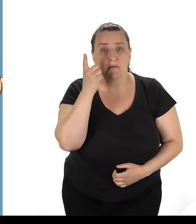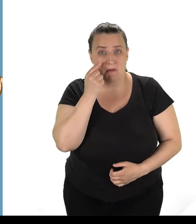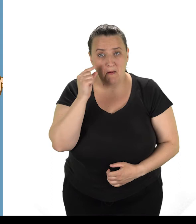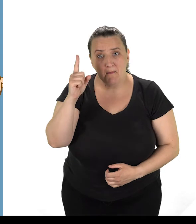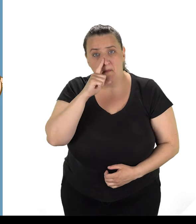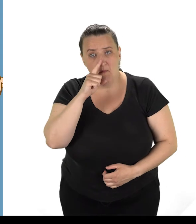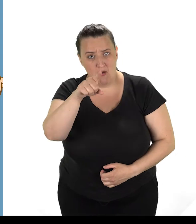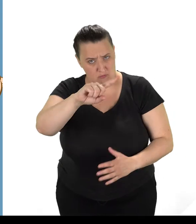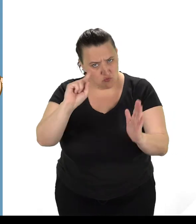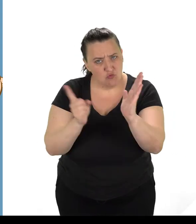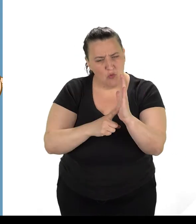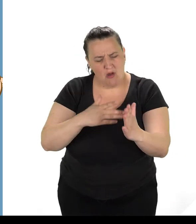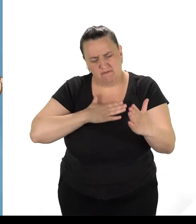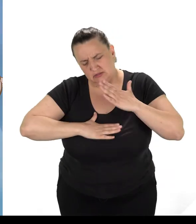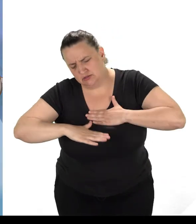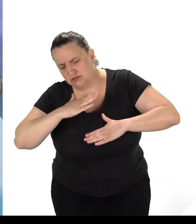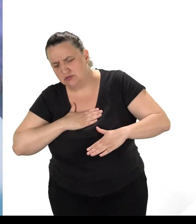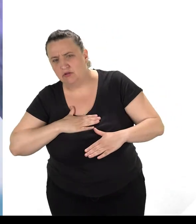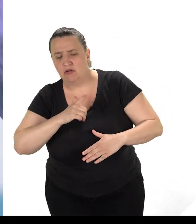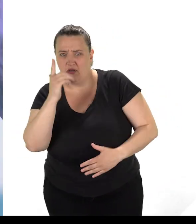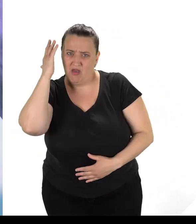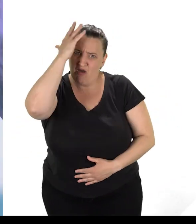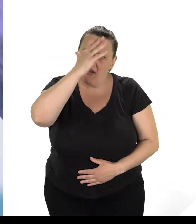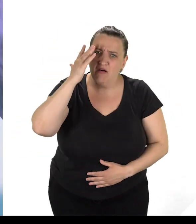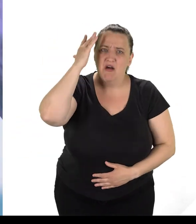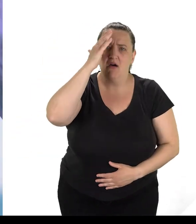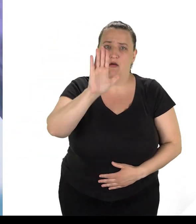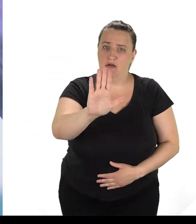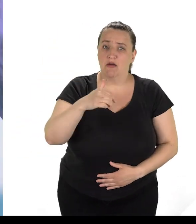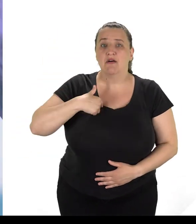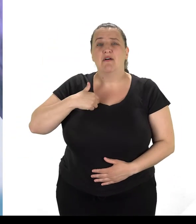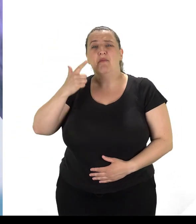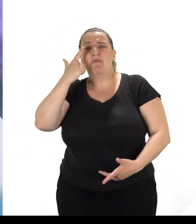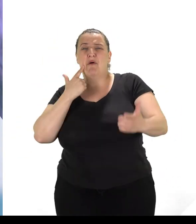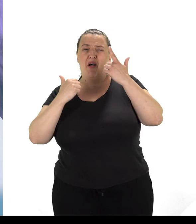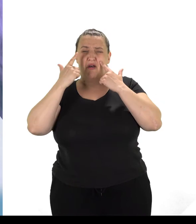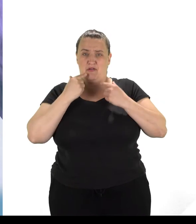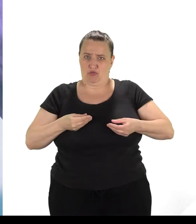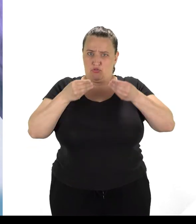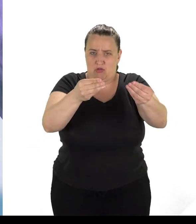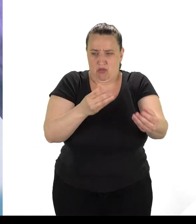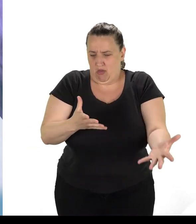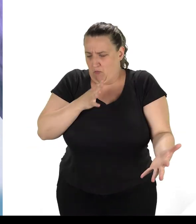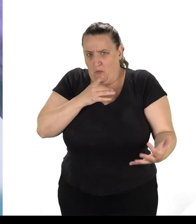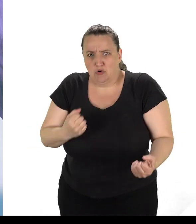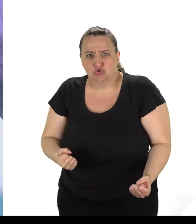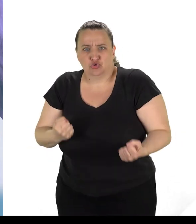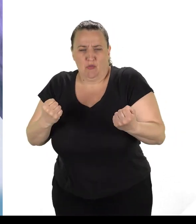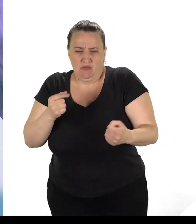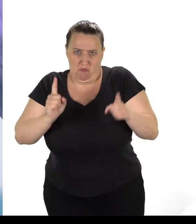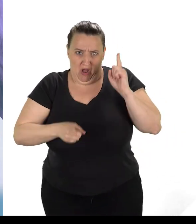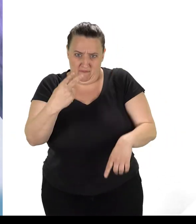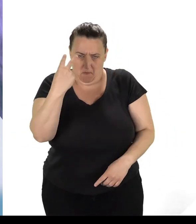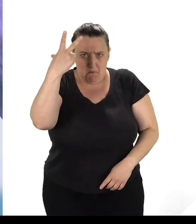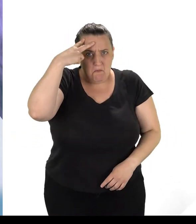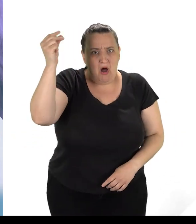Papa, maman, vous avez le droit d'être fatigué et inquiet. Mes pleurs peuvent devenir insupportables